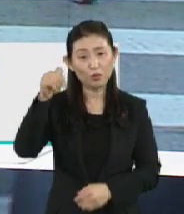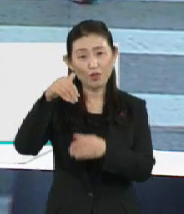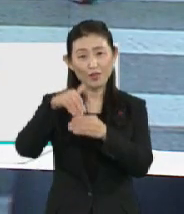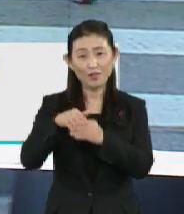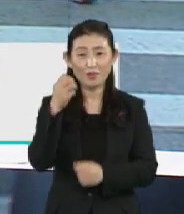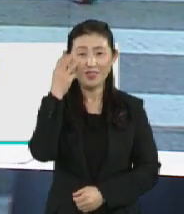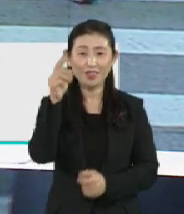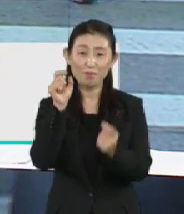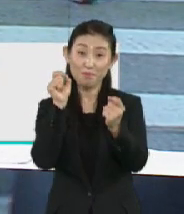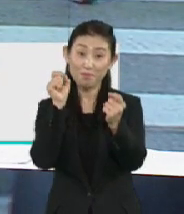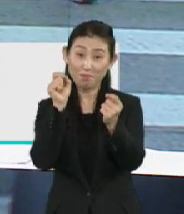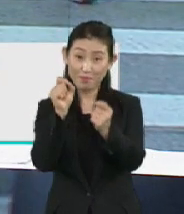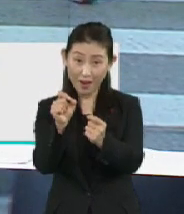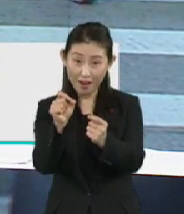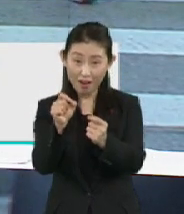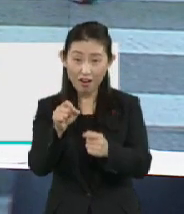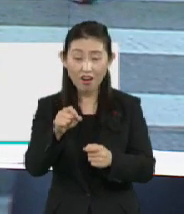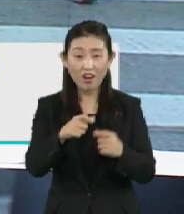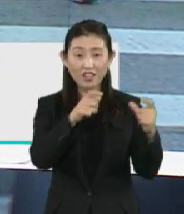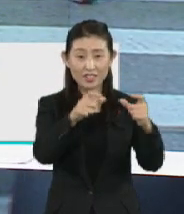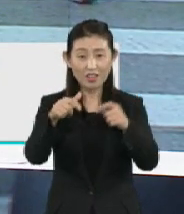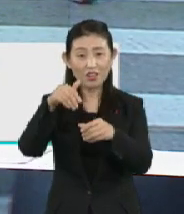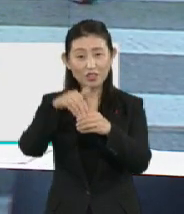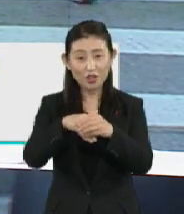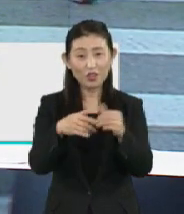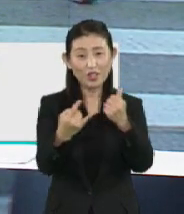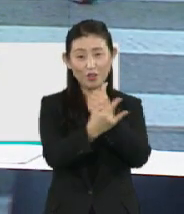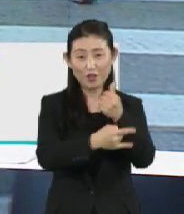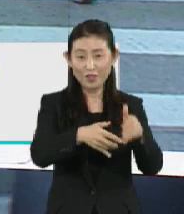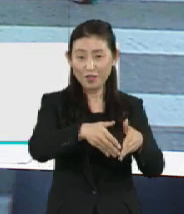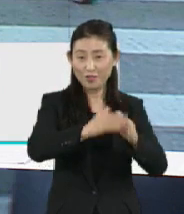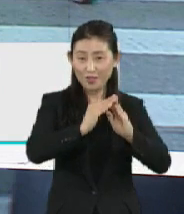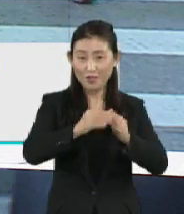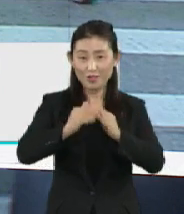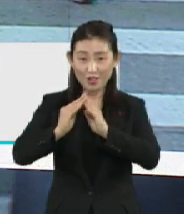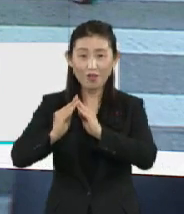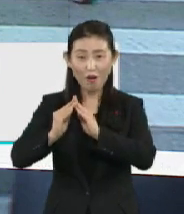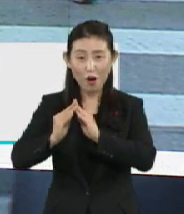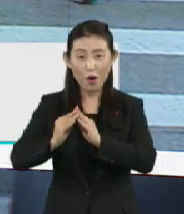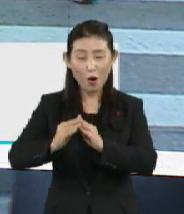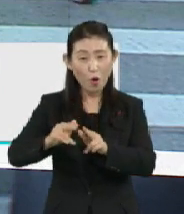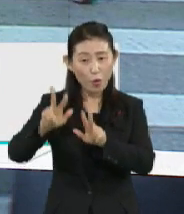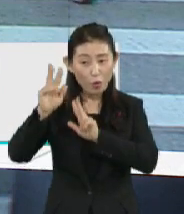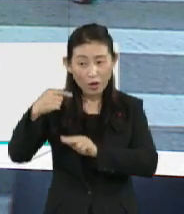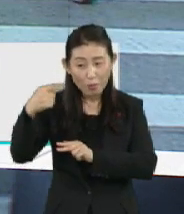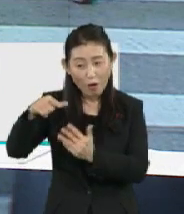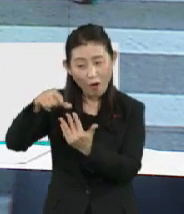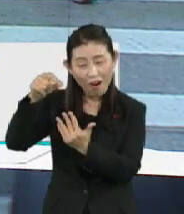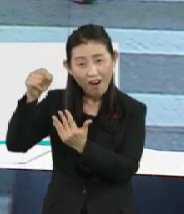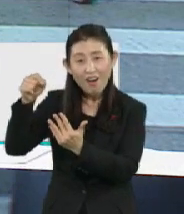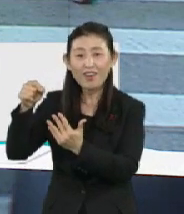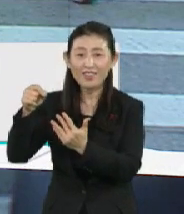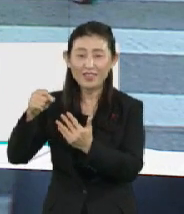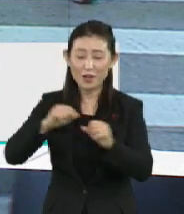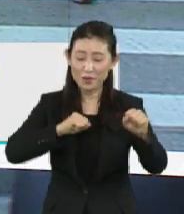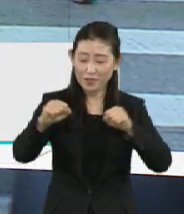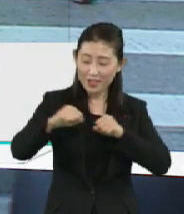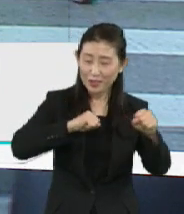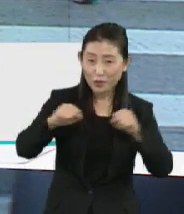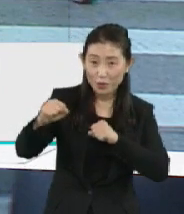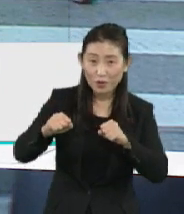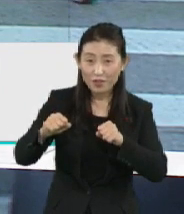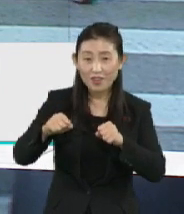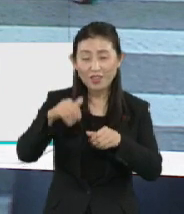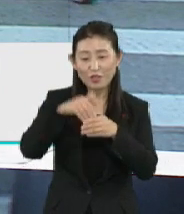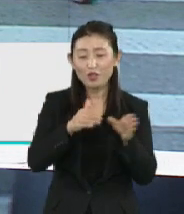대통령 선거를 석 달가량 앞두고 지역에서도 선대위를 구성하고 공약 다듬기에 나서는 등 본격적인